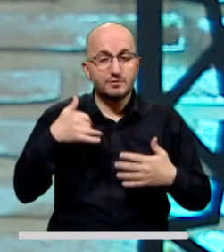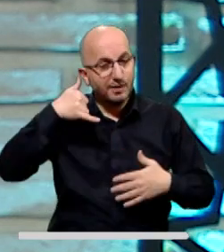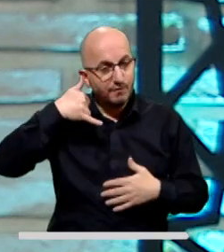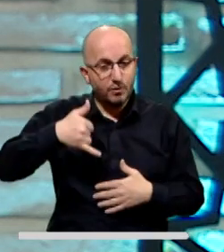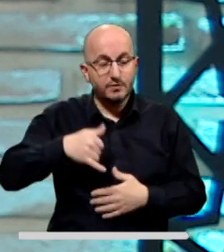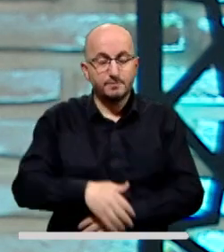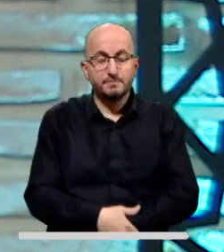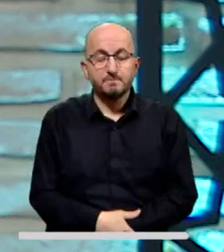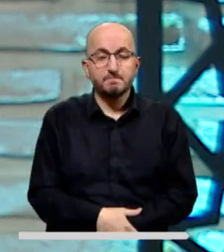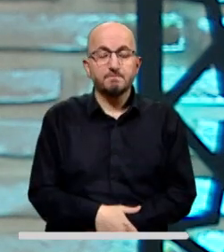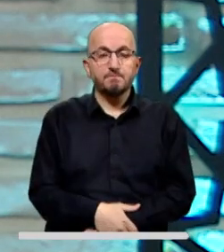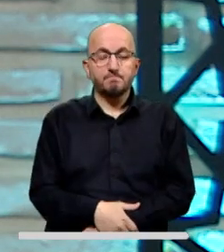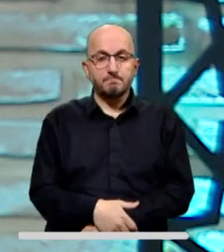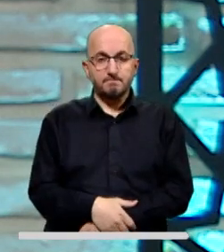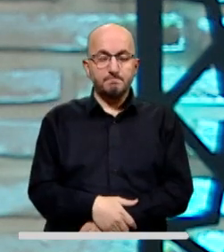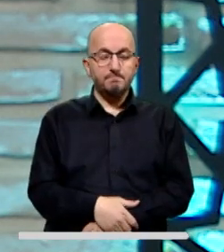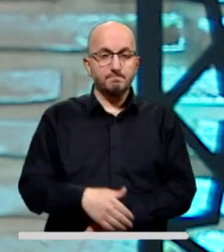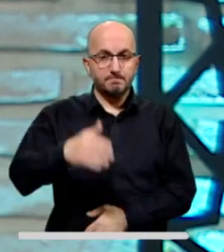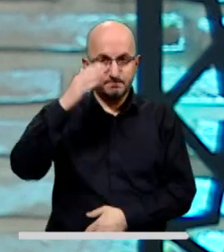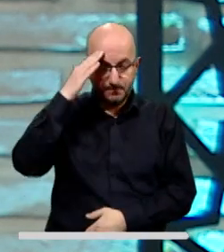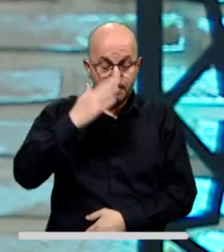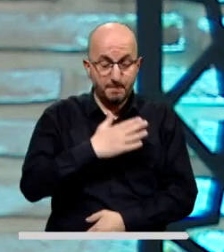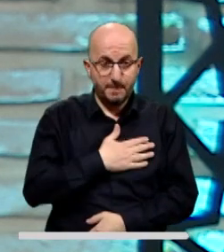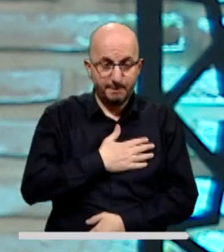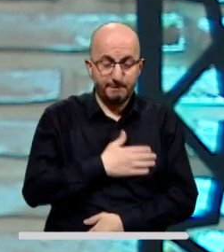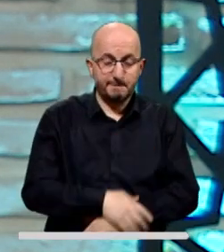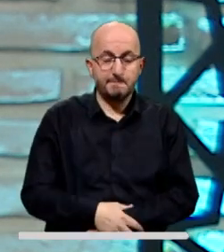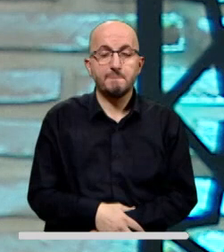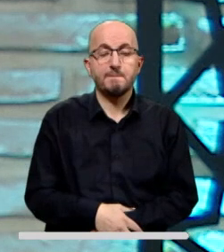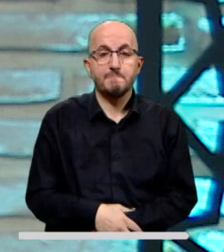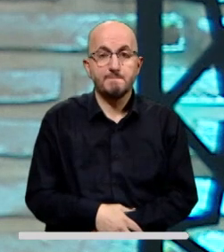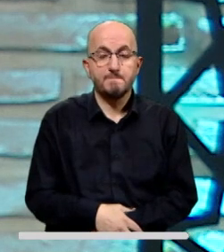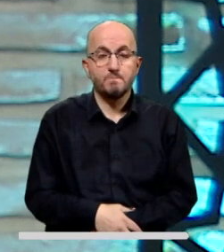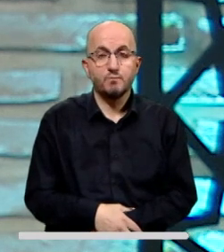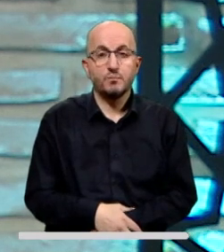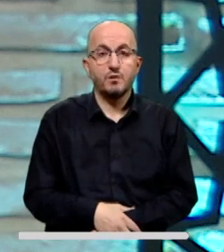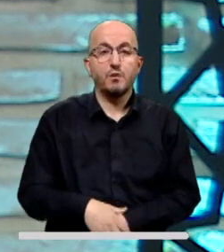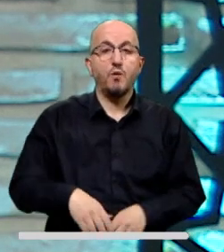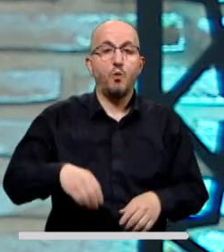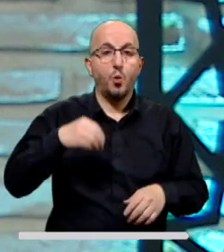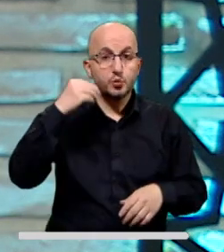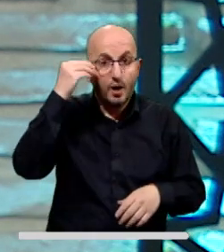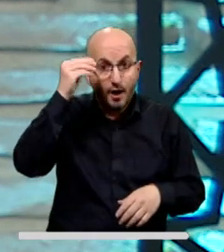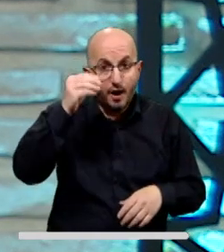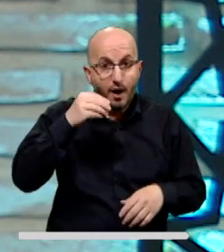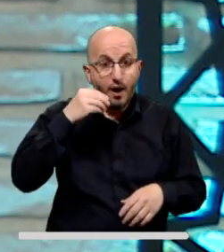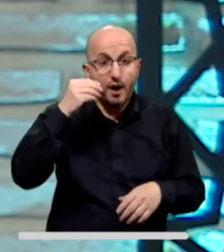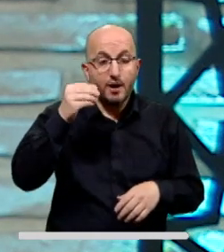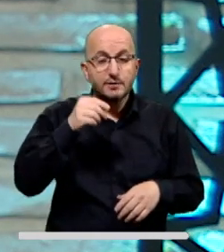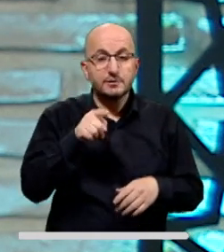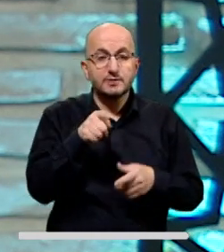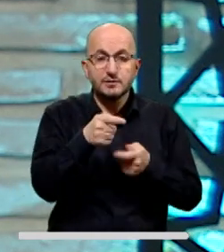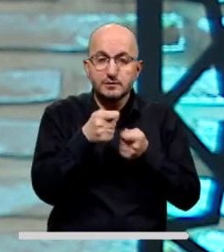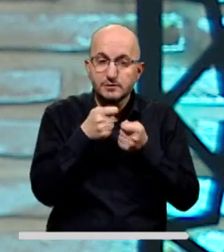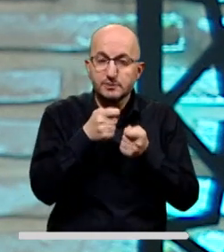İsmail Bey, hoş geldiniz efendim. Selamünaleyküm. Ve aleyküm selam. Furkan Hocam, öncelikle seni yetiştiren